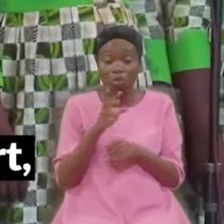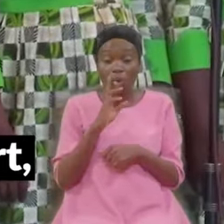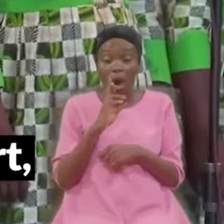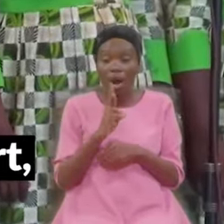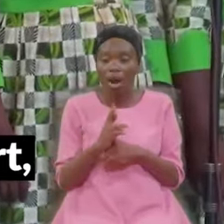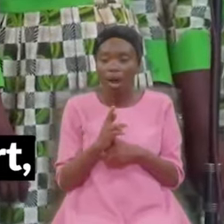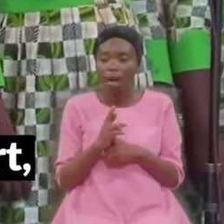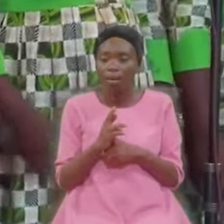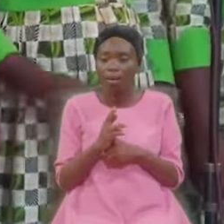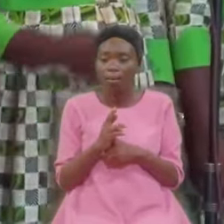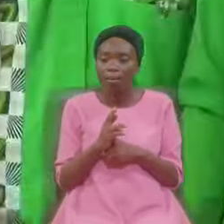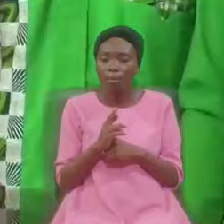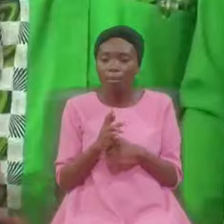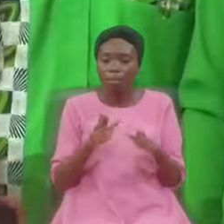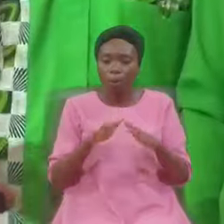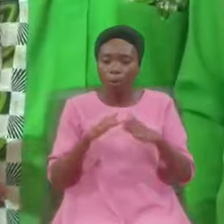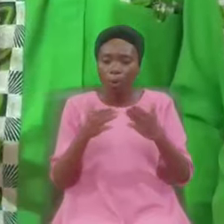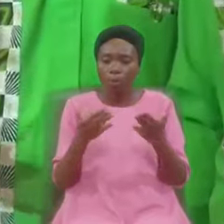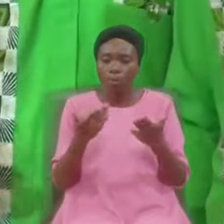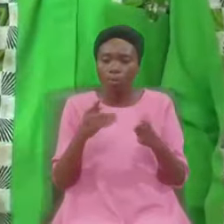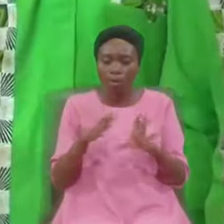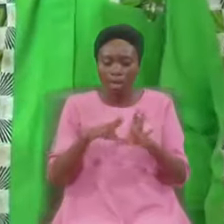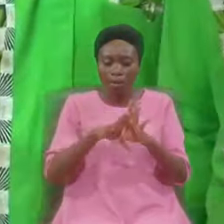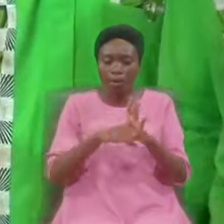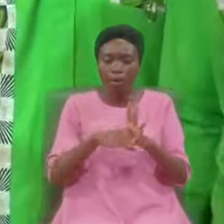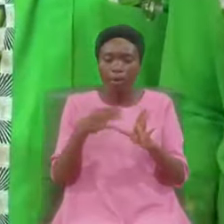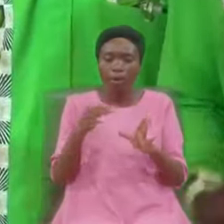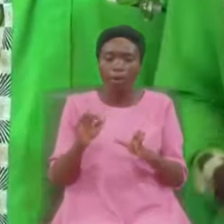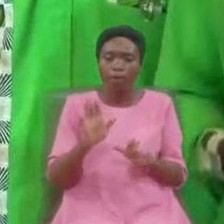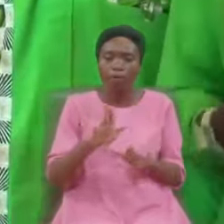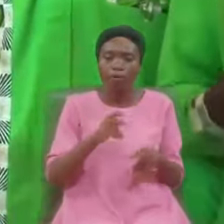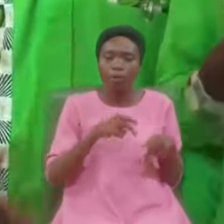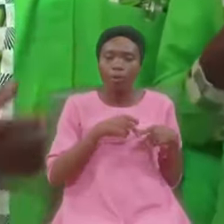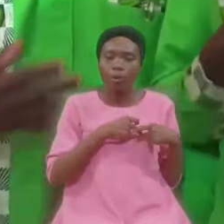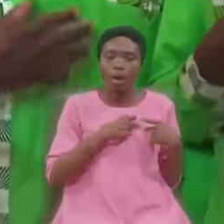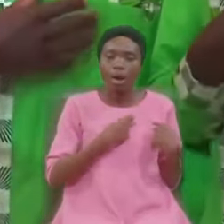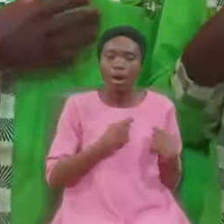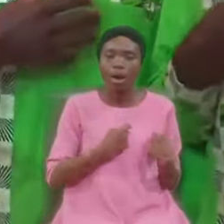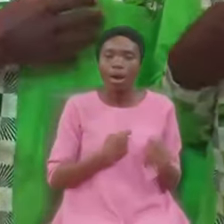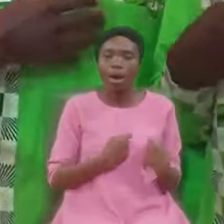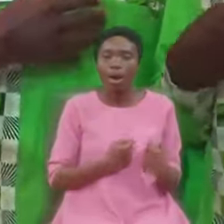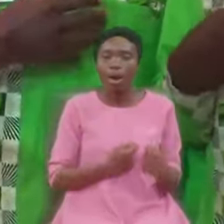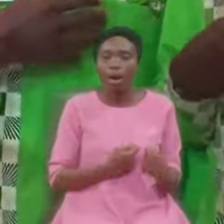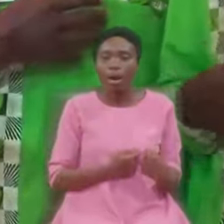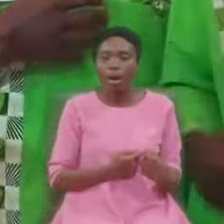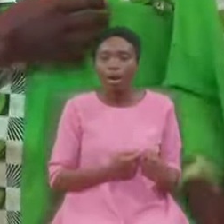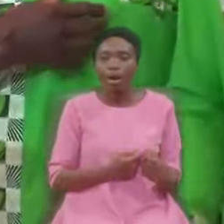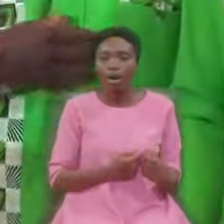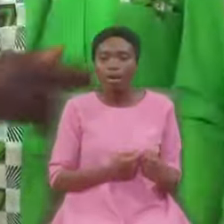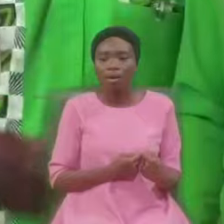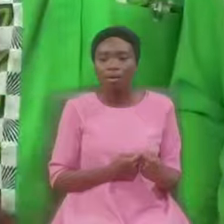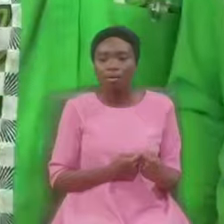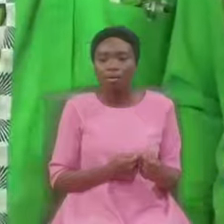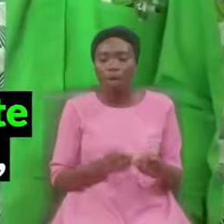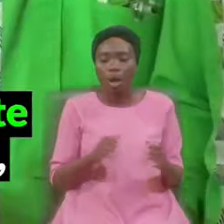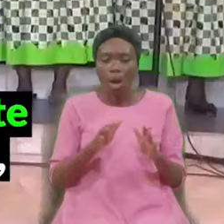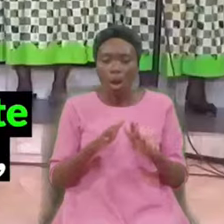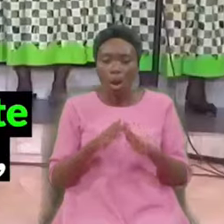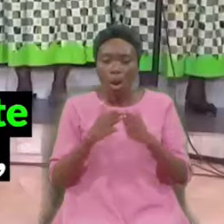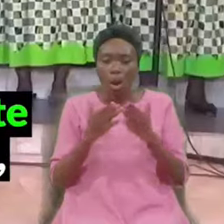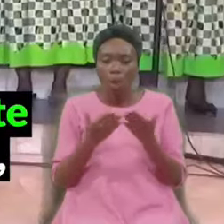tu es. Ouvre la porte de ton cœur.